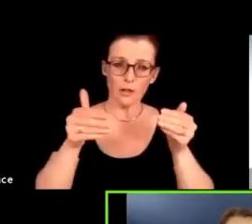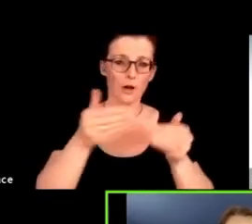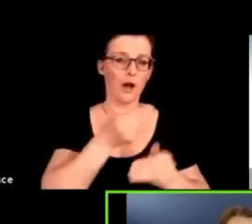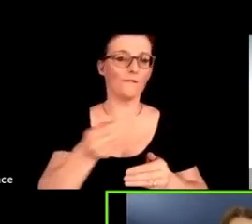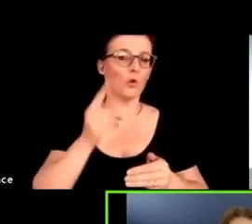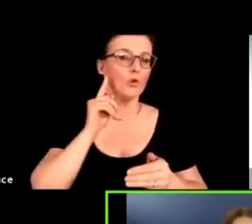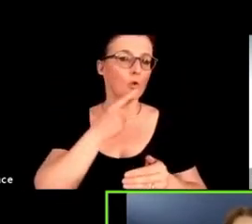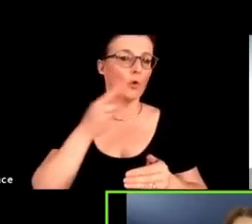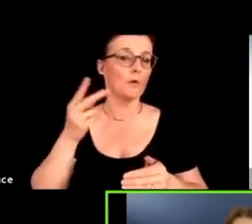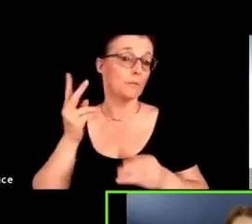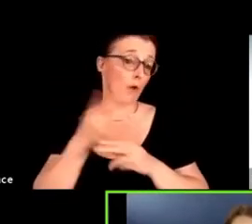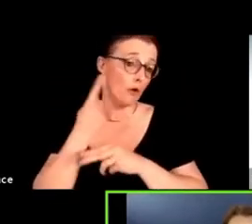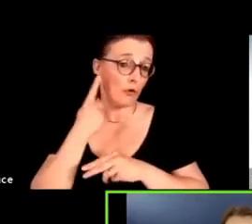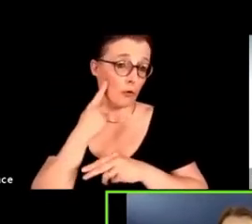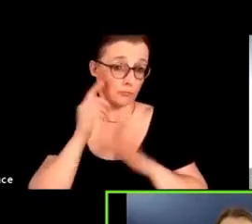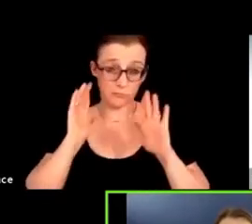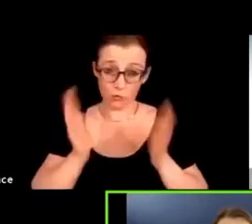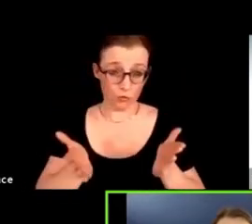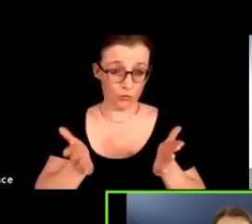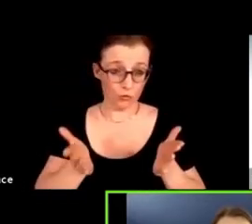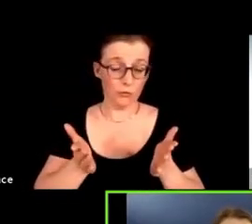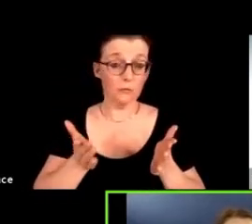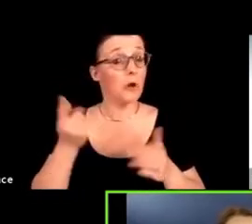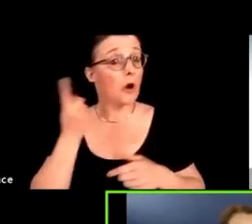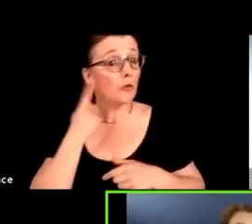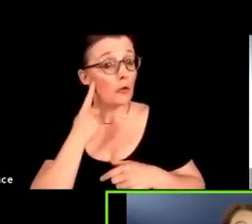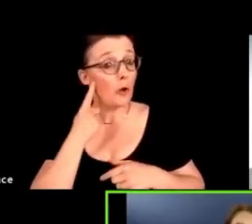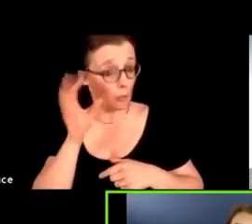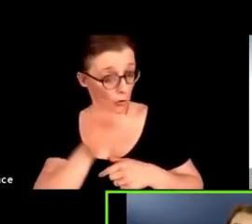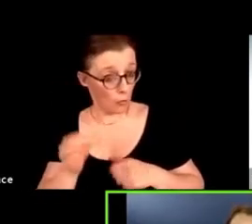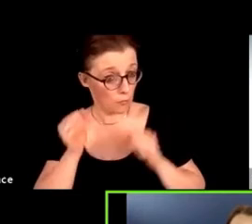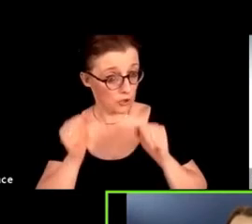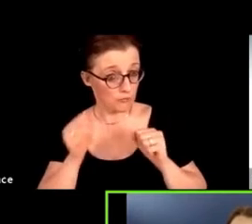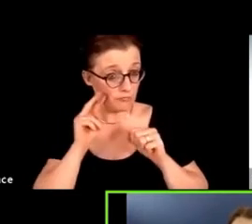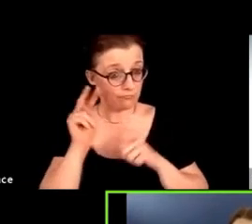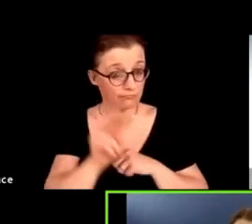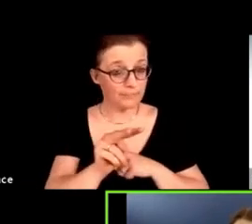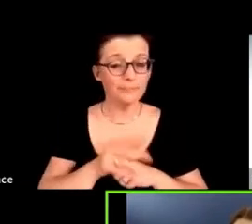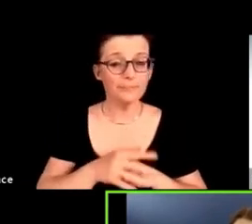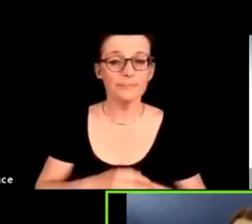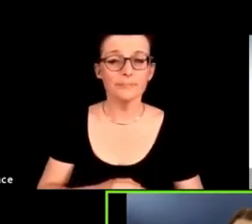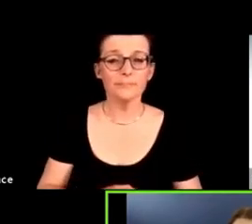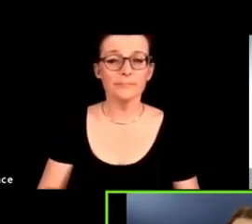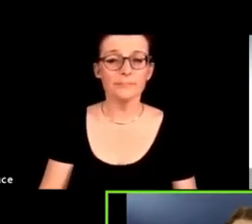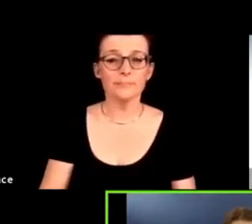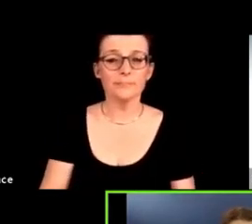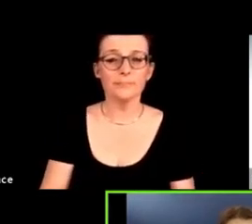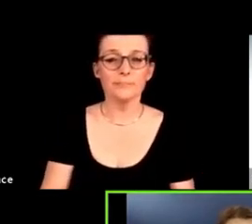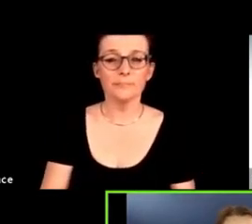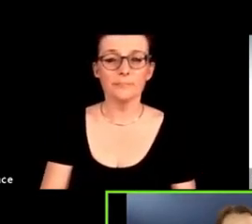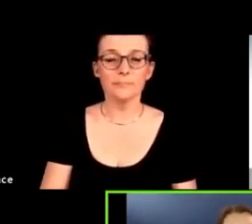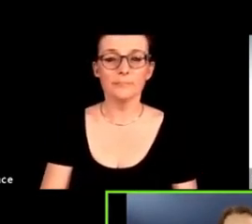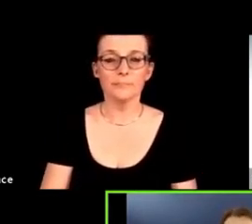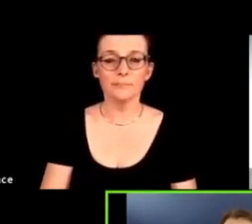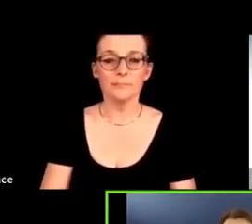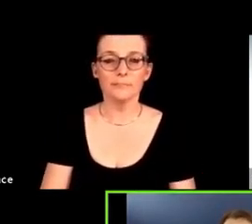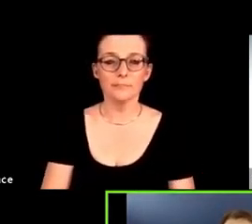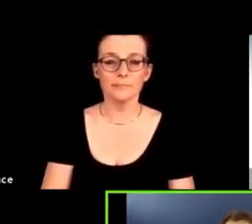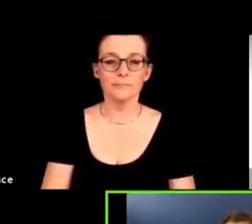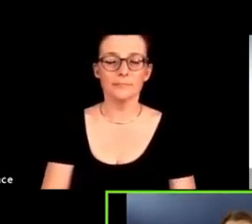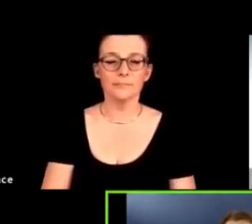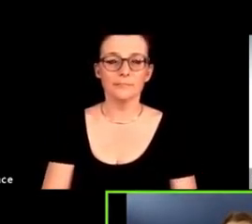Donc, vous nous avez expliqué un petit peu le projet Signio Kids, donc qui est à destination des enfants sourds et malentendants uniquement, ou